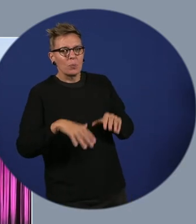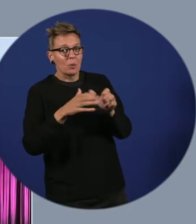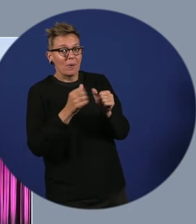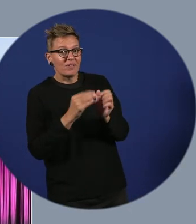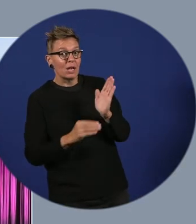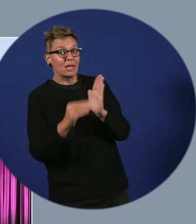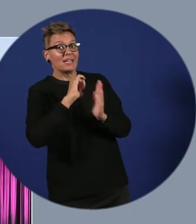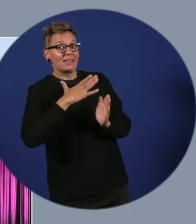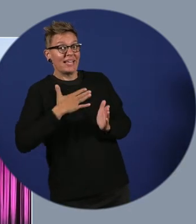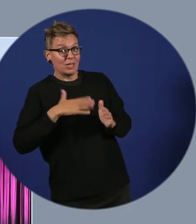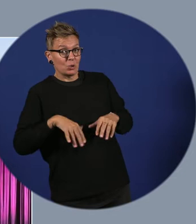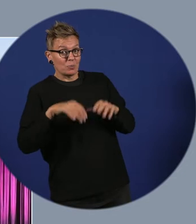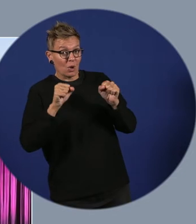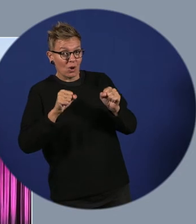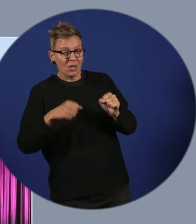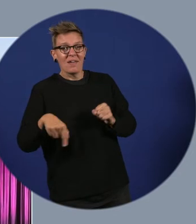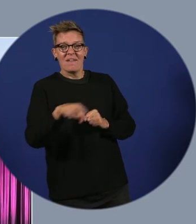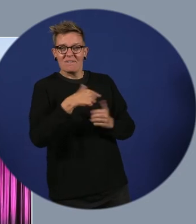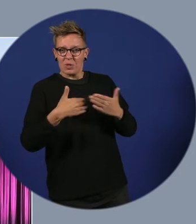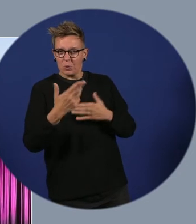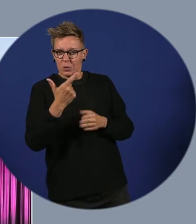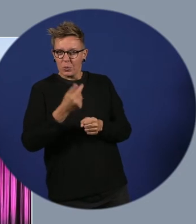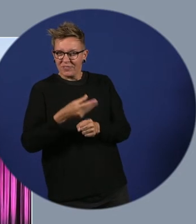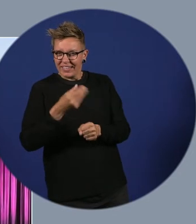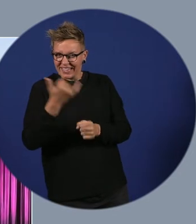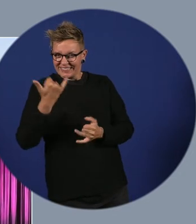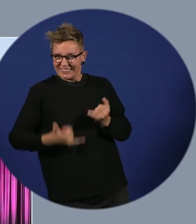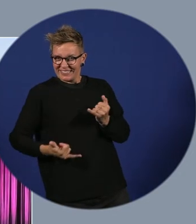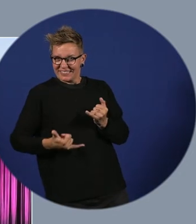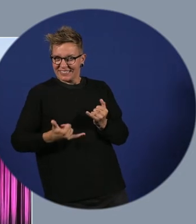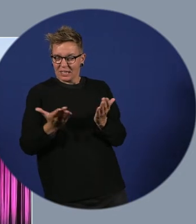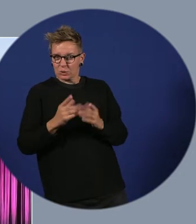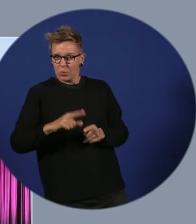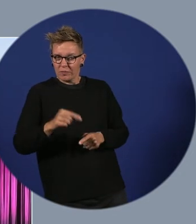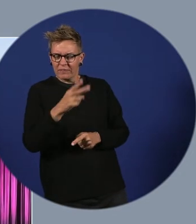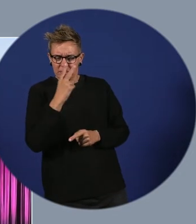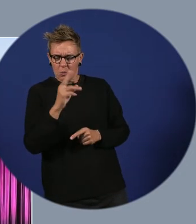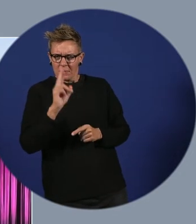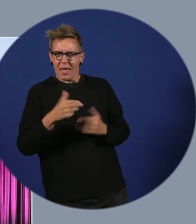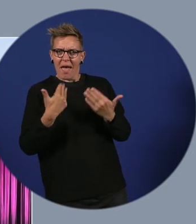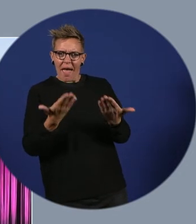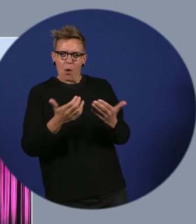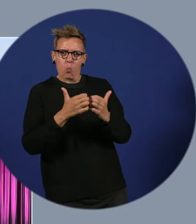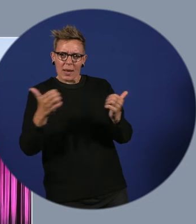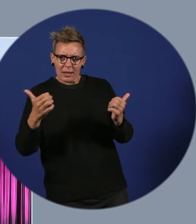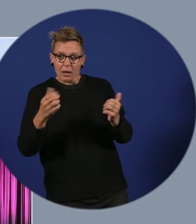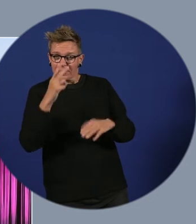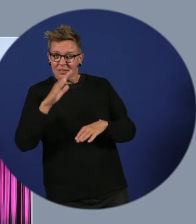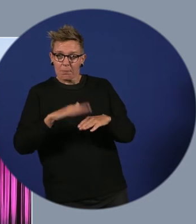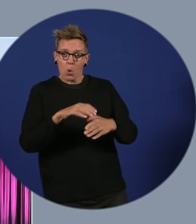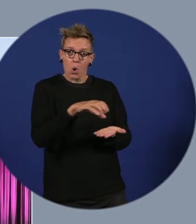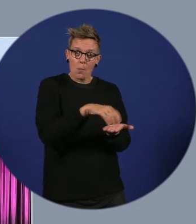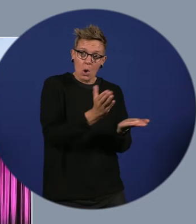För att vi såg nämligen efter att vi hade gjort en utvärdering från senaste skolvalet att det också är stor skillnad mellan friskolor och